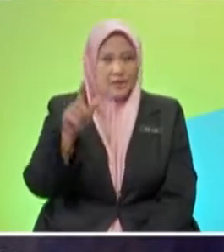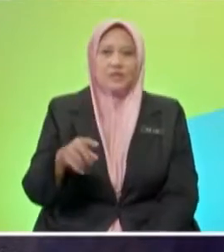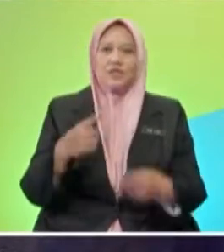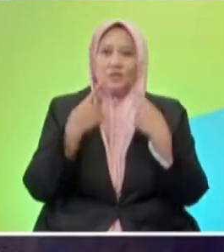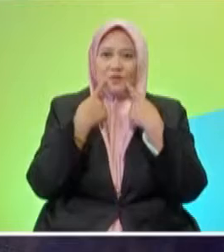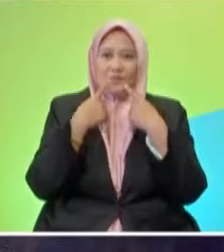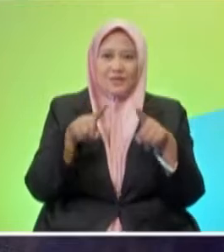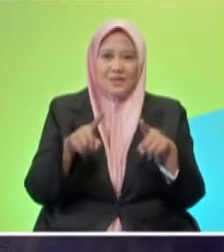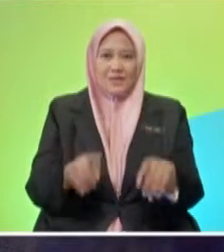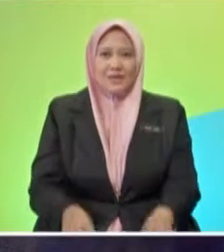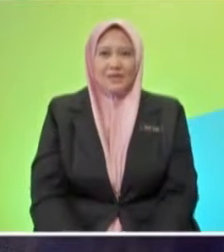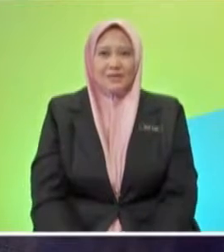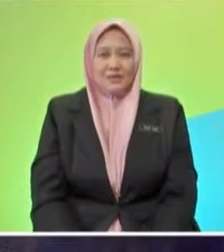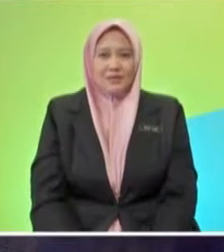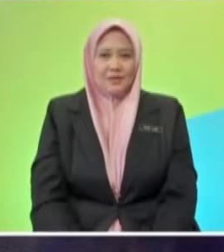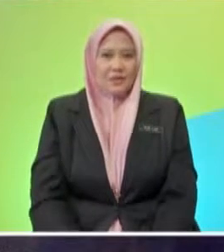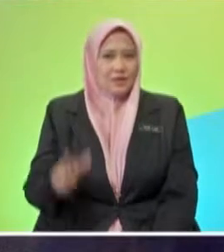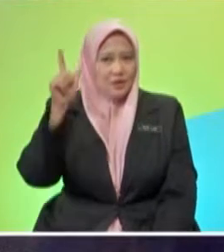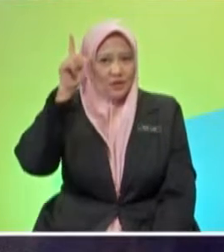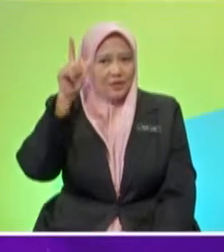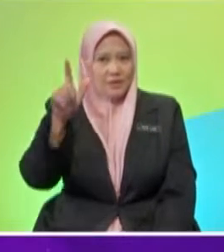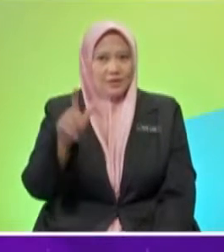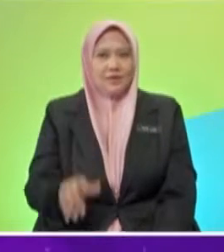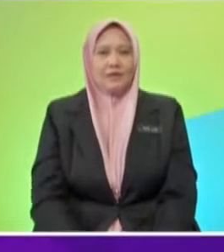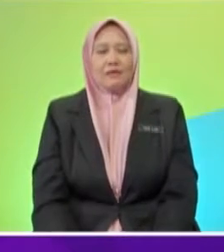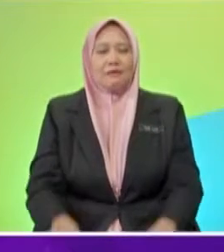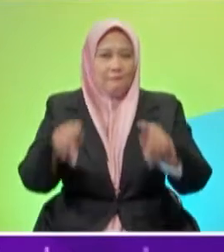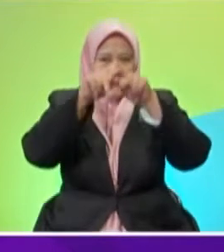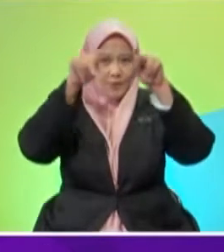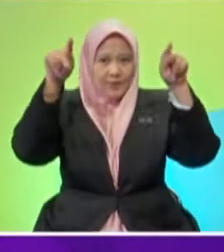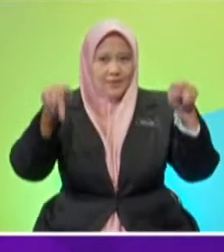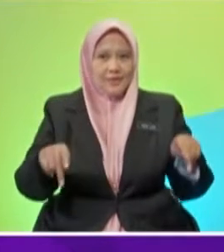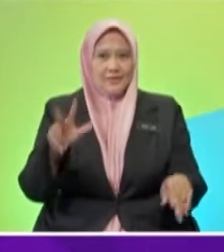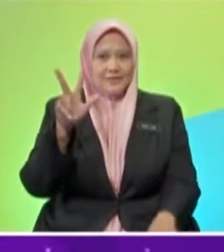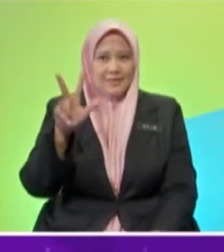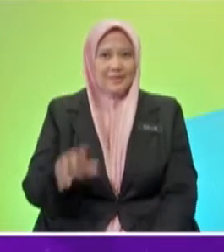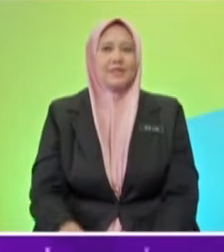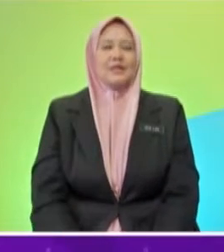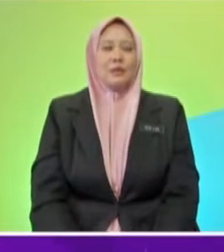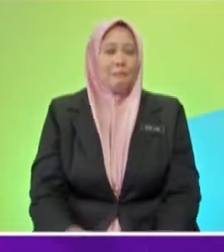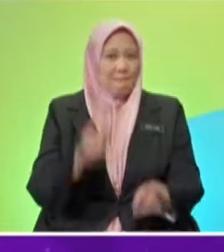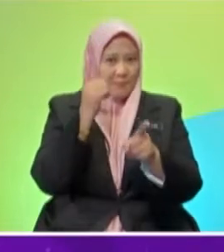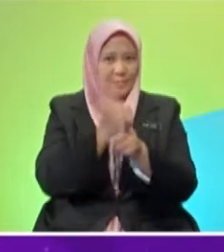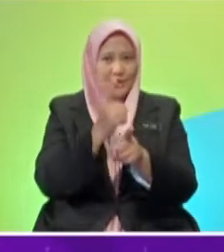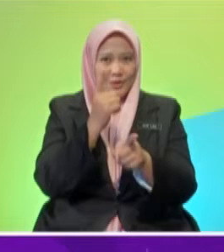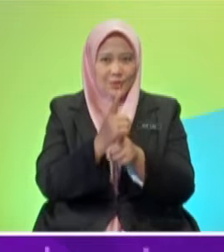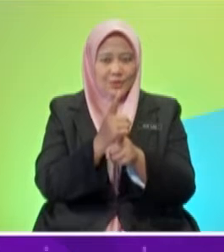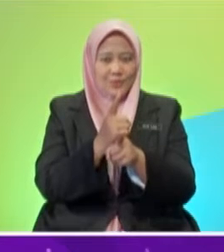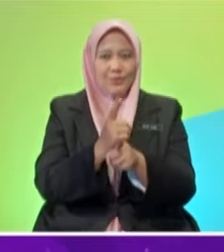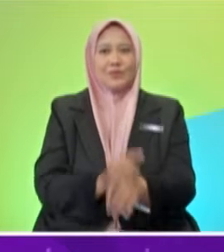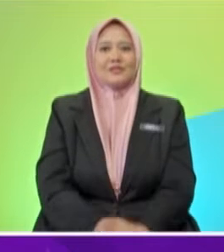Oke pengganti Gemakan balapan lawas azrail anak sekali lagi mendapat lima wata ah